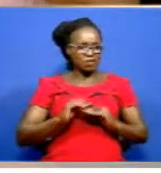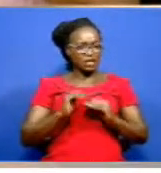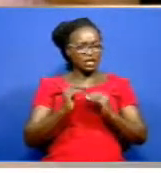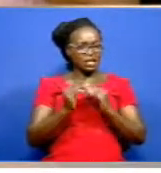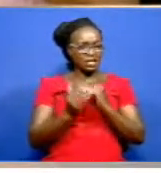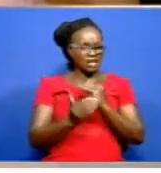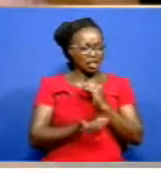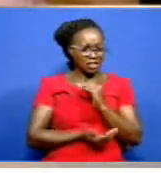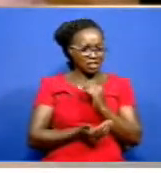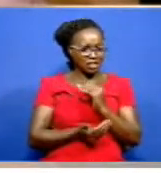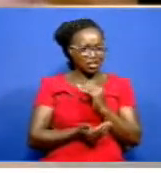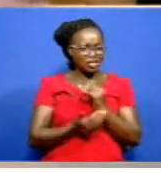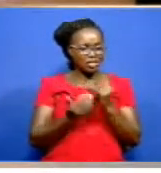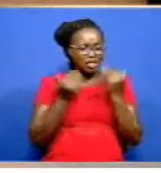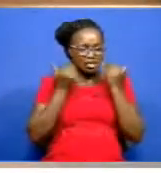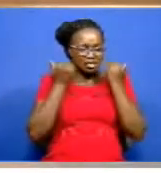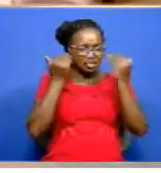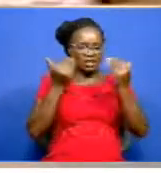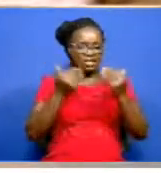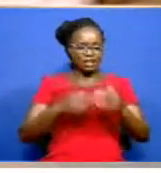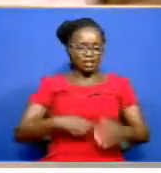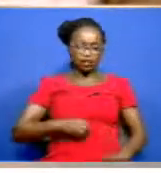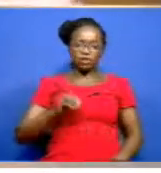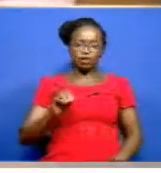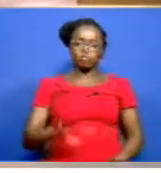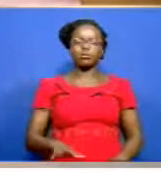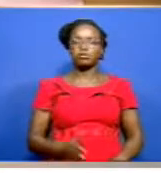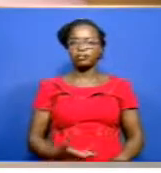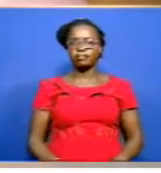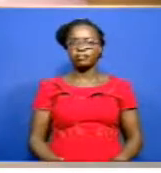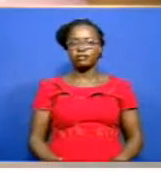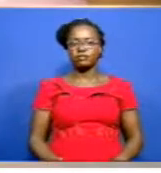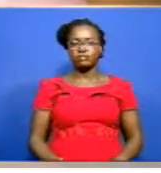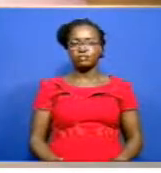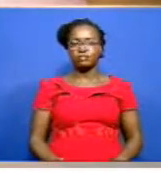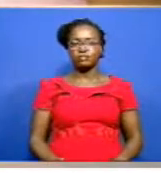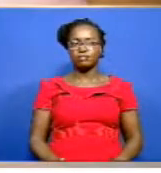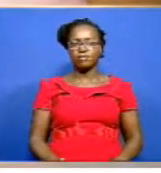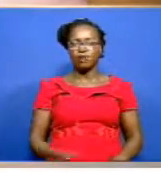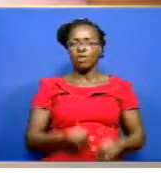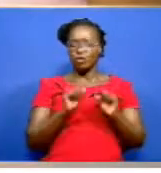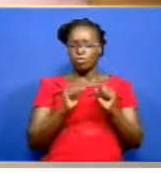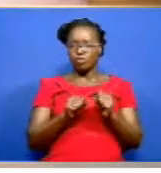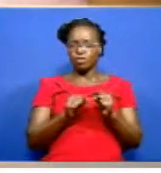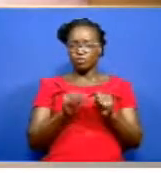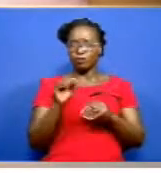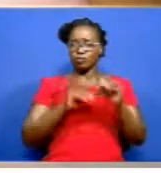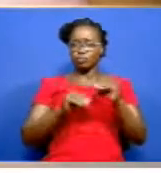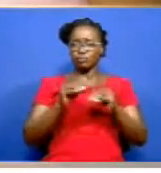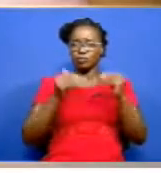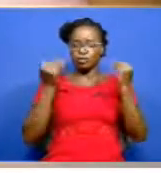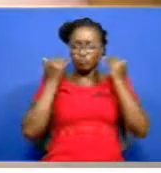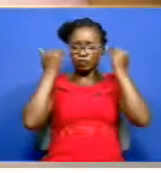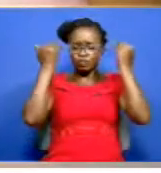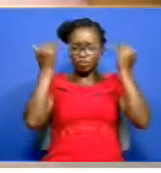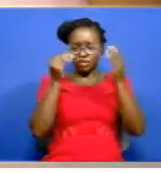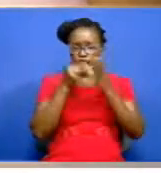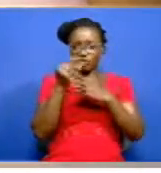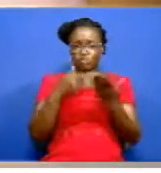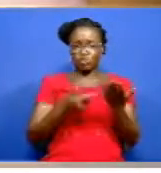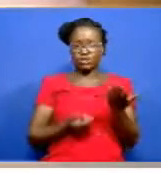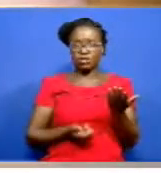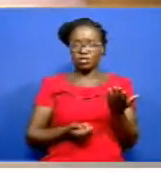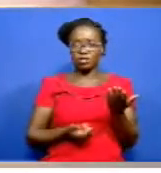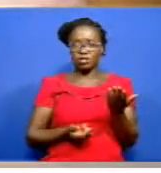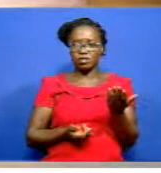stress akapoteza mtoto. Naam, so mtoto akipotea kama vile pia inaweza kuchangia mama kupata swala hili